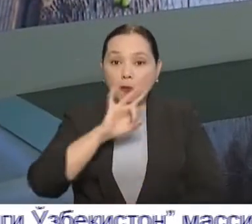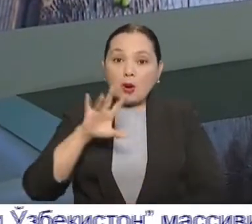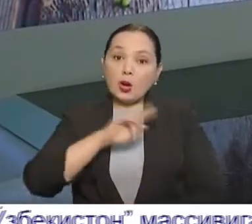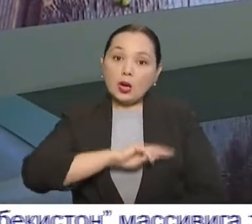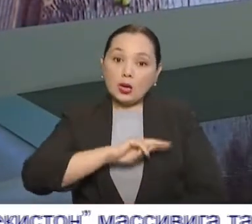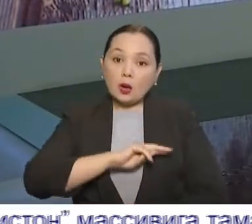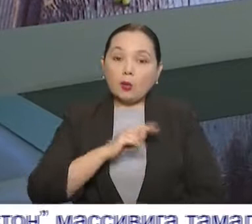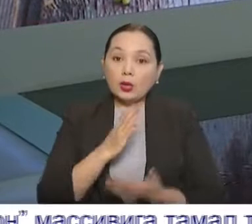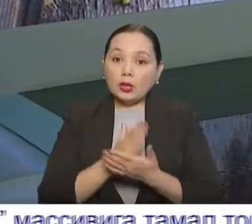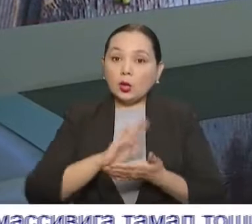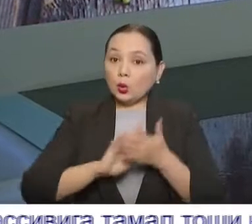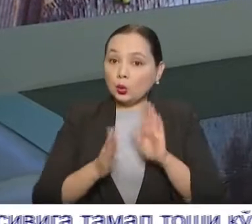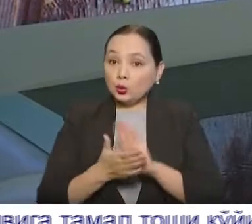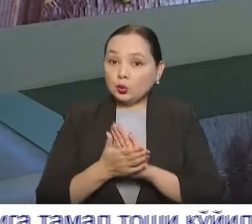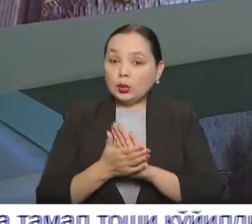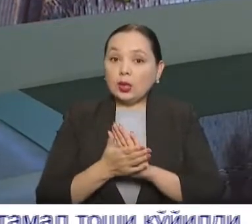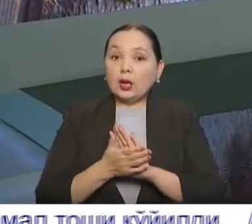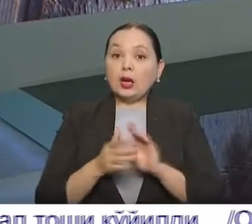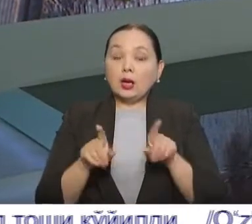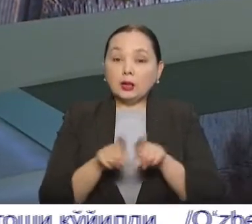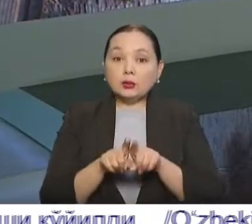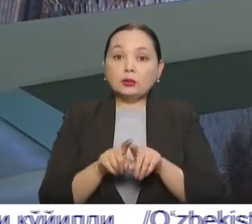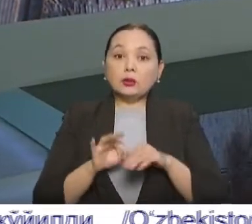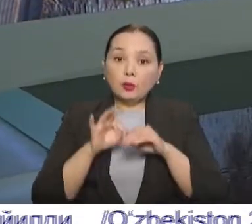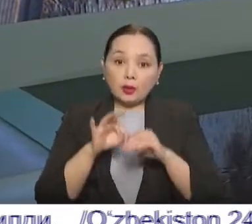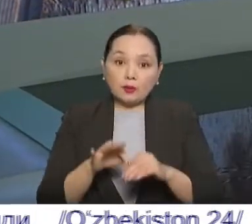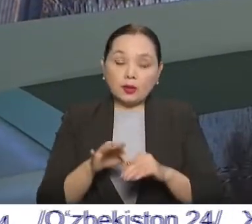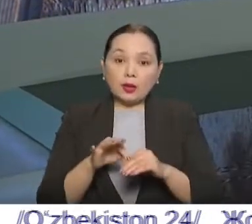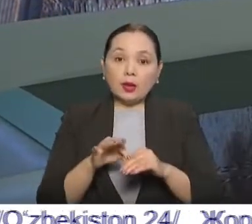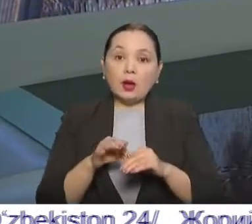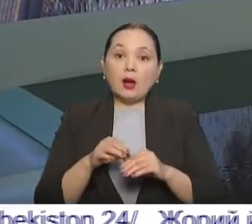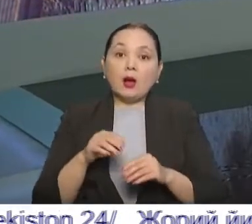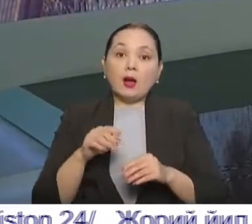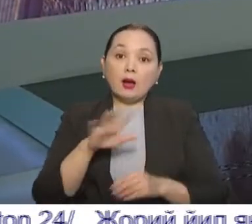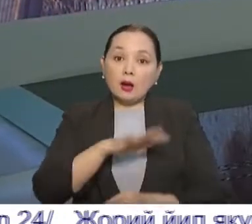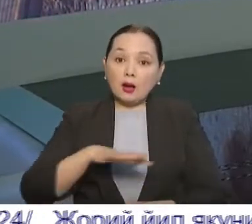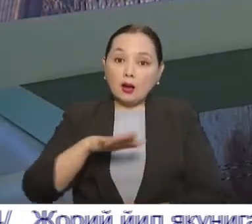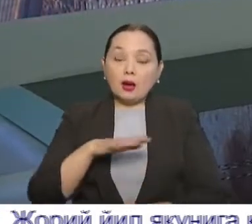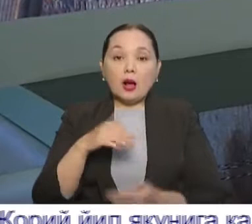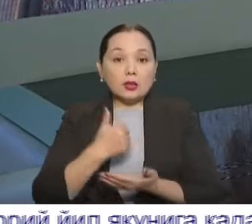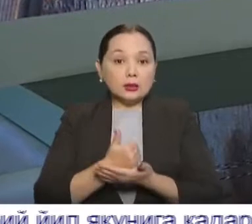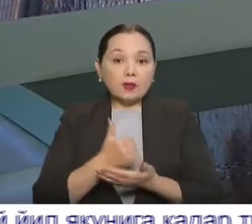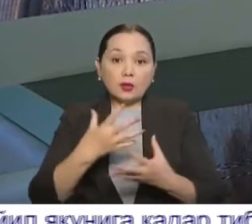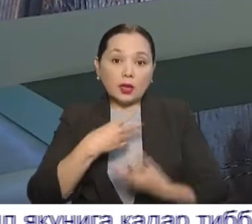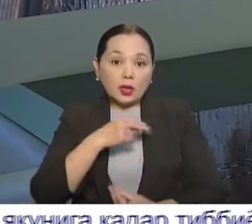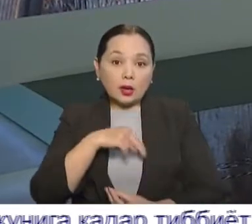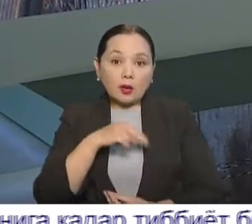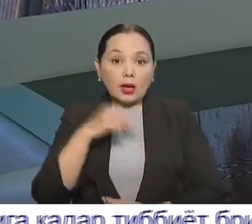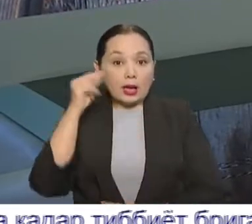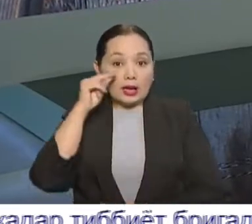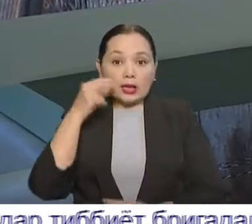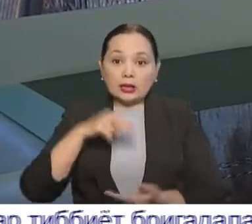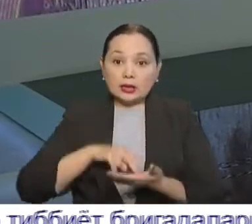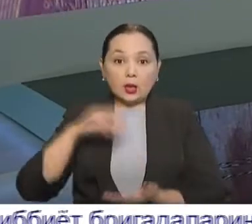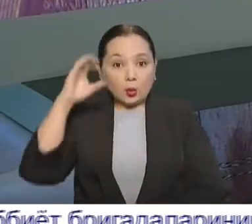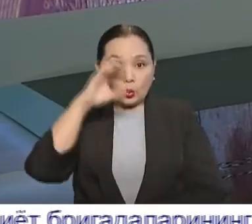КНР являются соя, маш, фасоль, чечевица, эспарцет, нут, горох, люпин, бобы и арахис. Основным экспортером маши в Китай стал